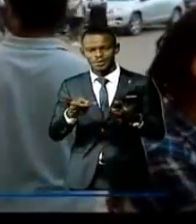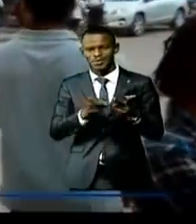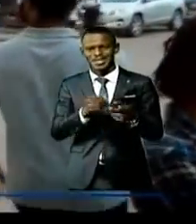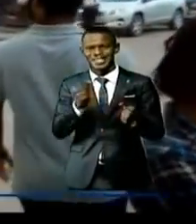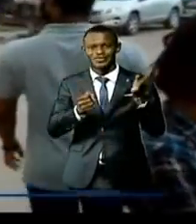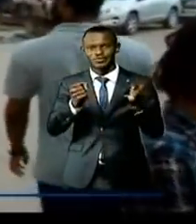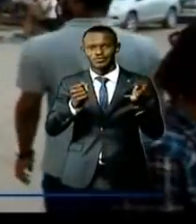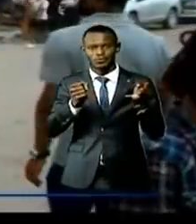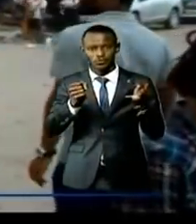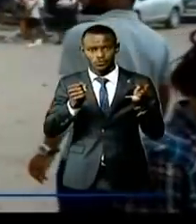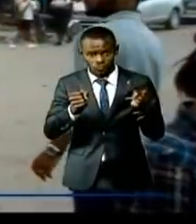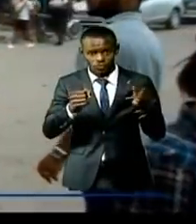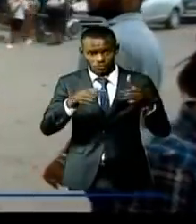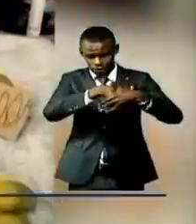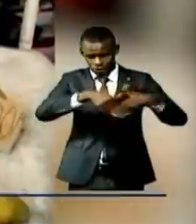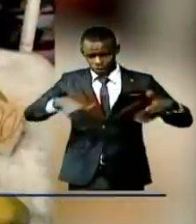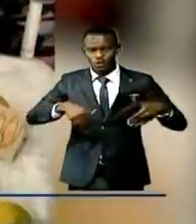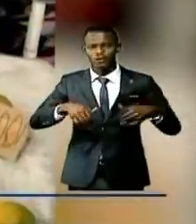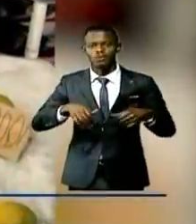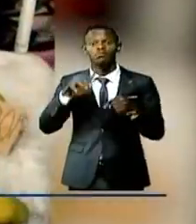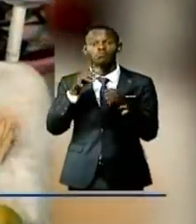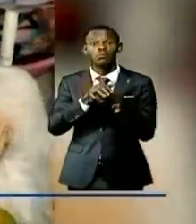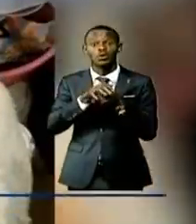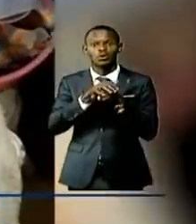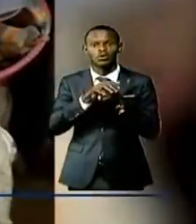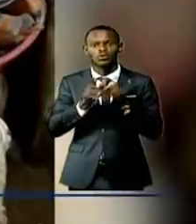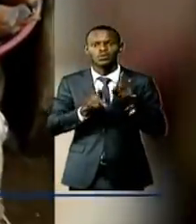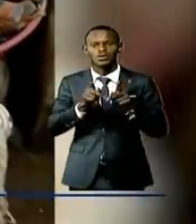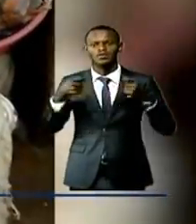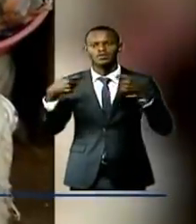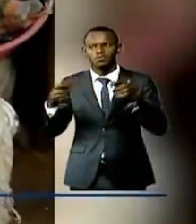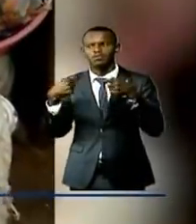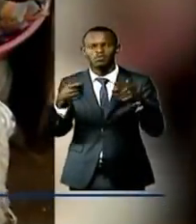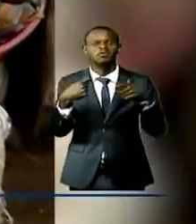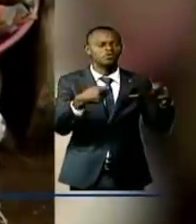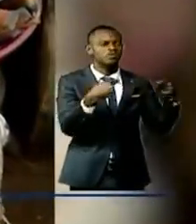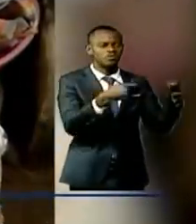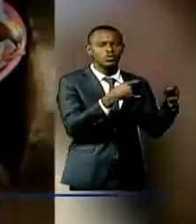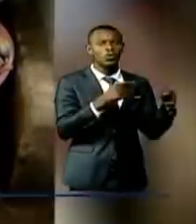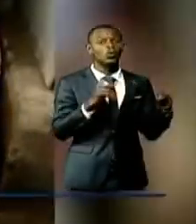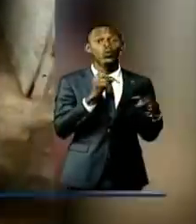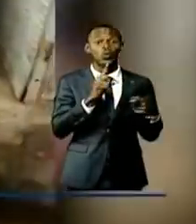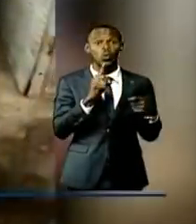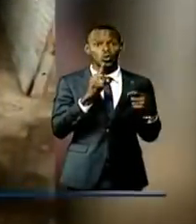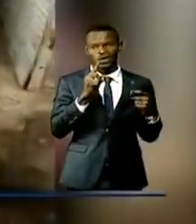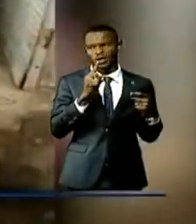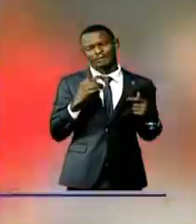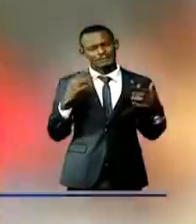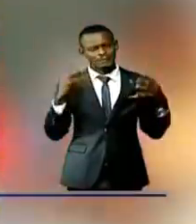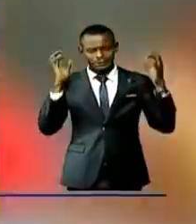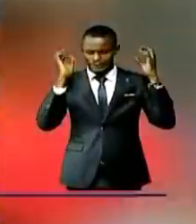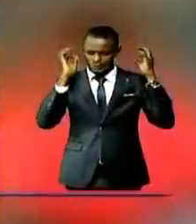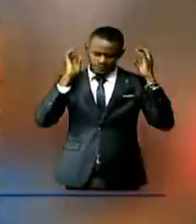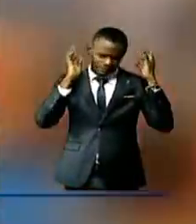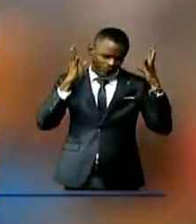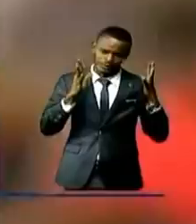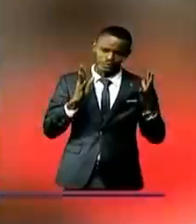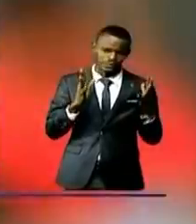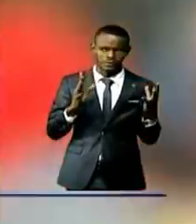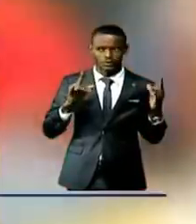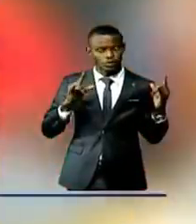les vendeurs de ces marchés courent un grand risque, surtout avec la présence dangereuse de